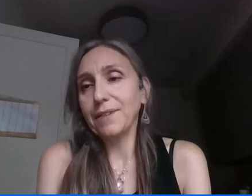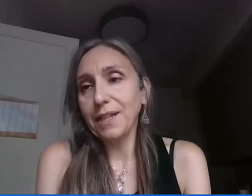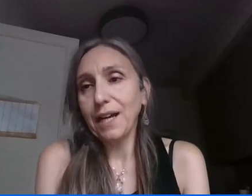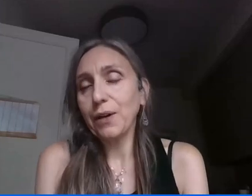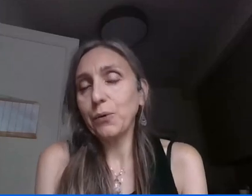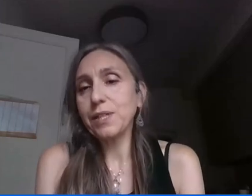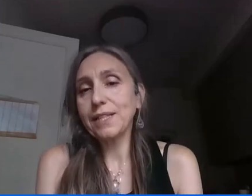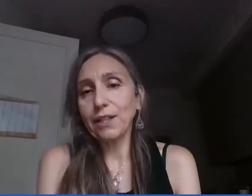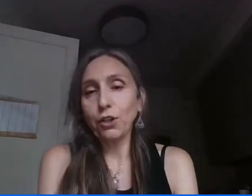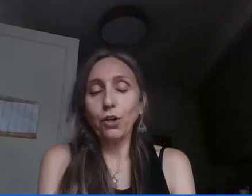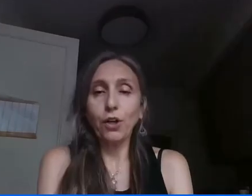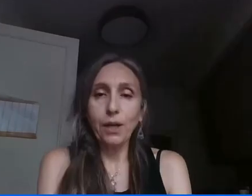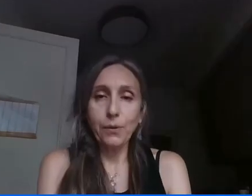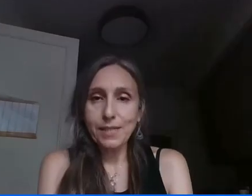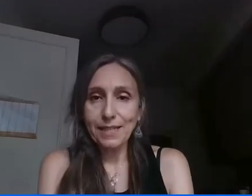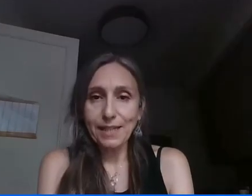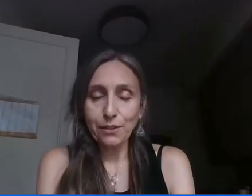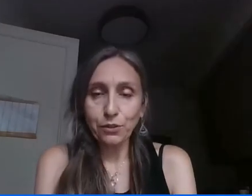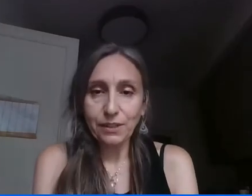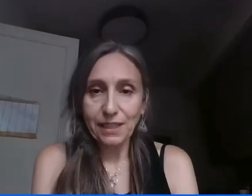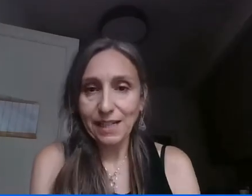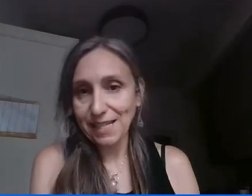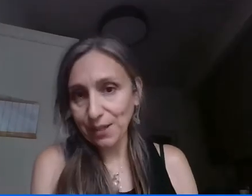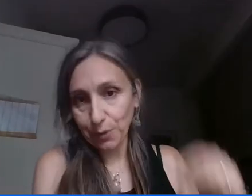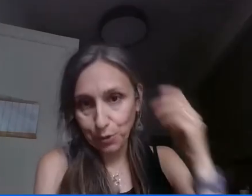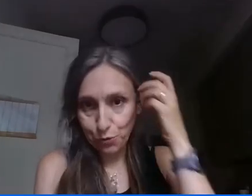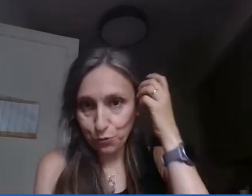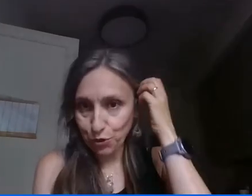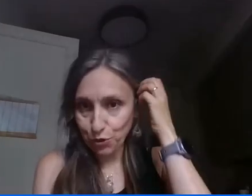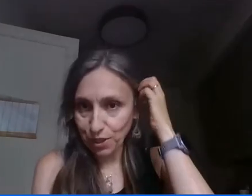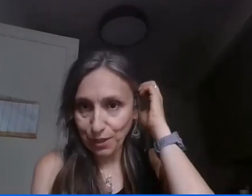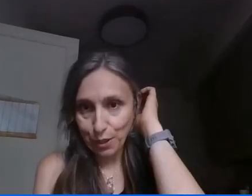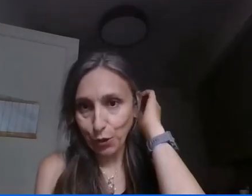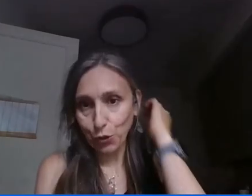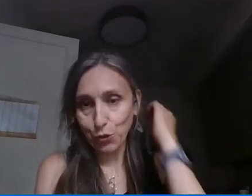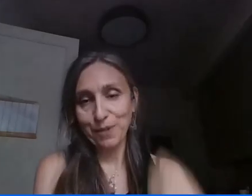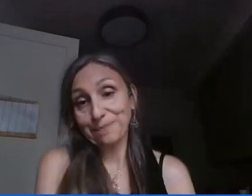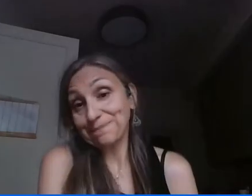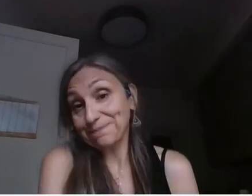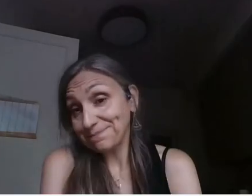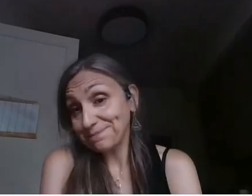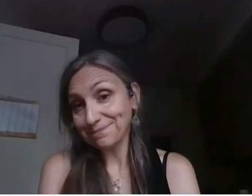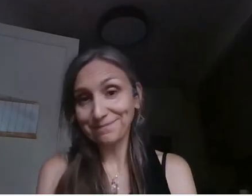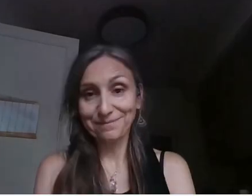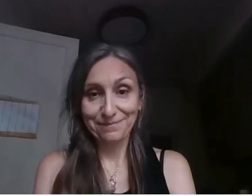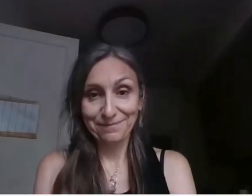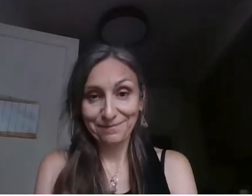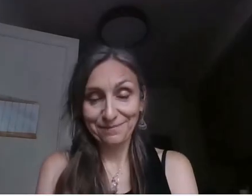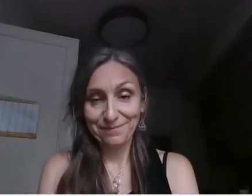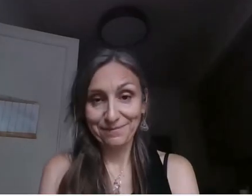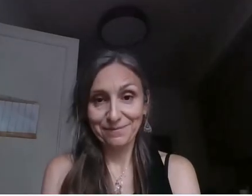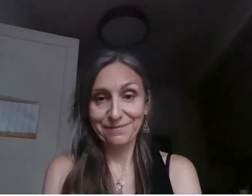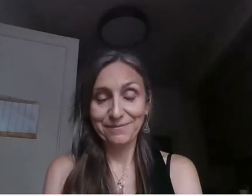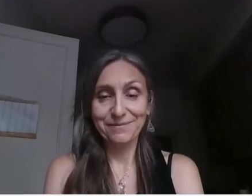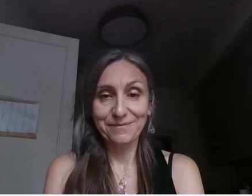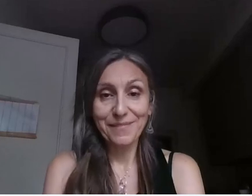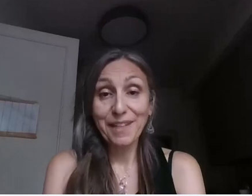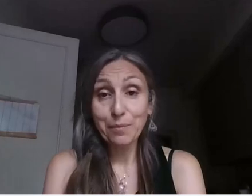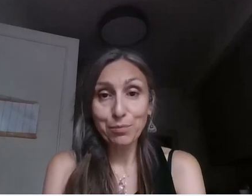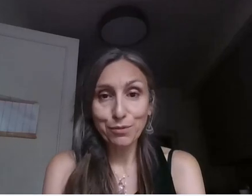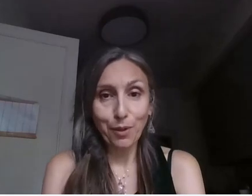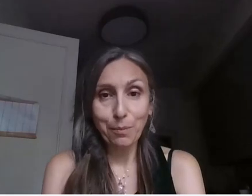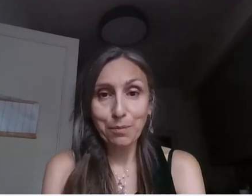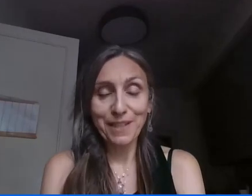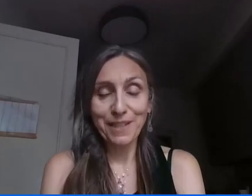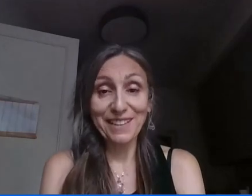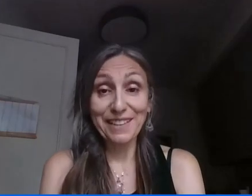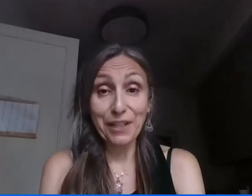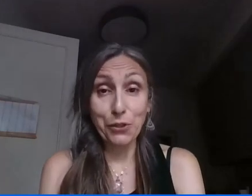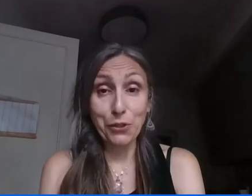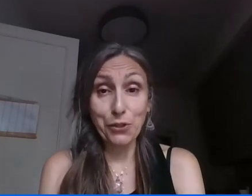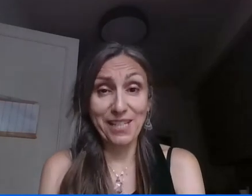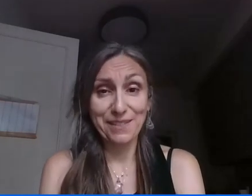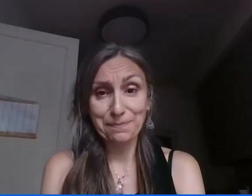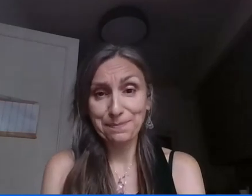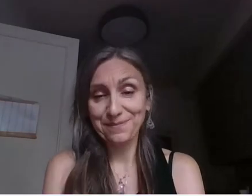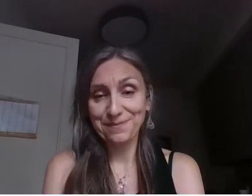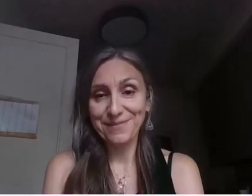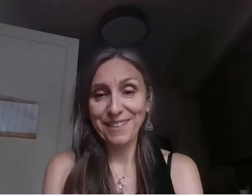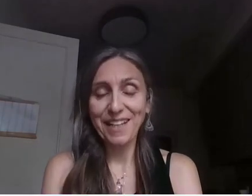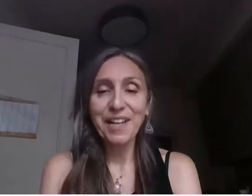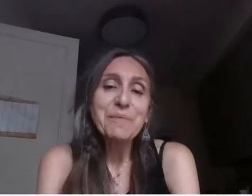volte acquistano interesse quando succede qualcosa. Quando è troppo tardi, vero? Come il Spesso backup. accade